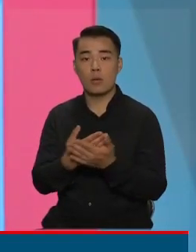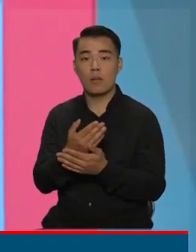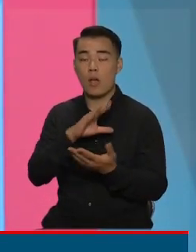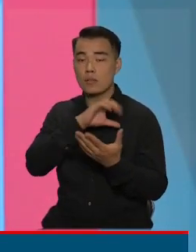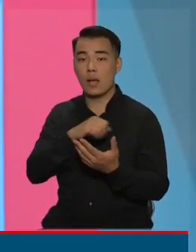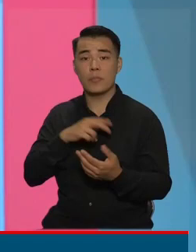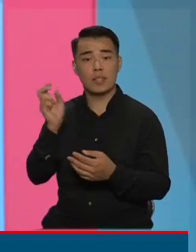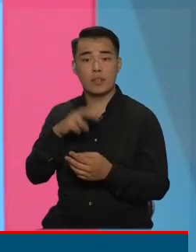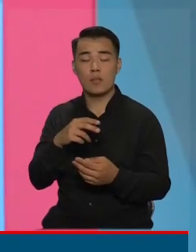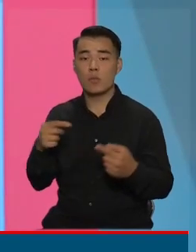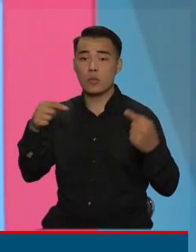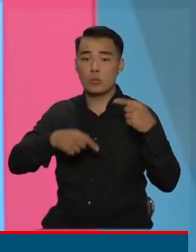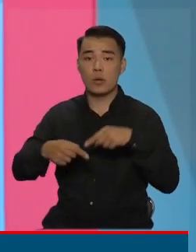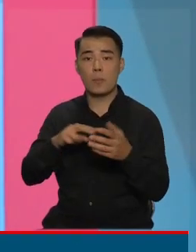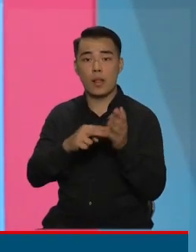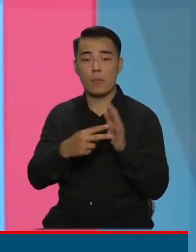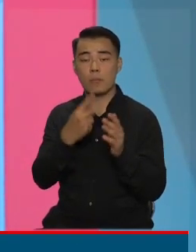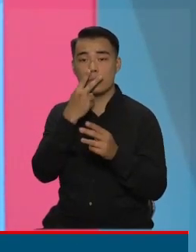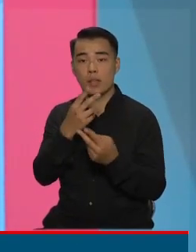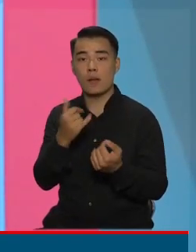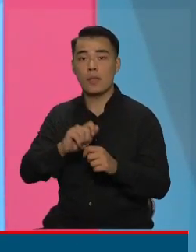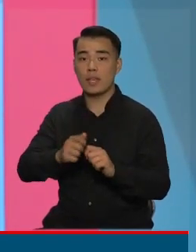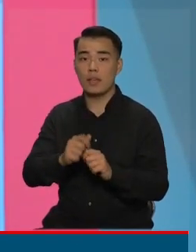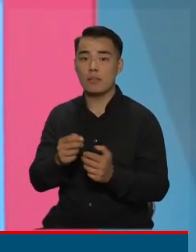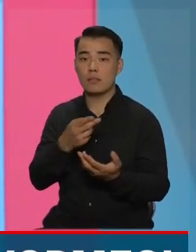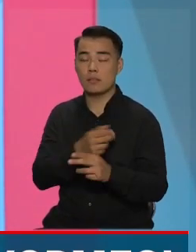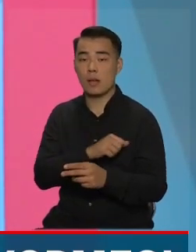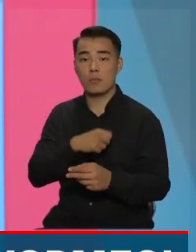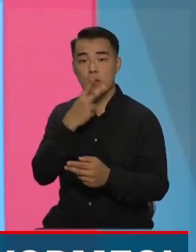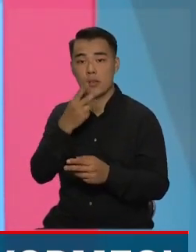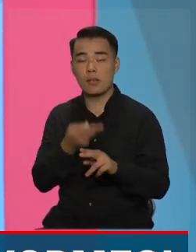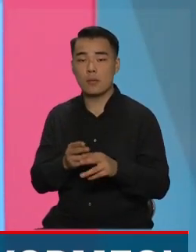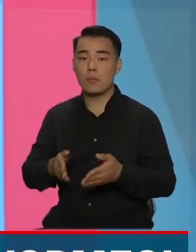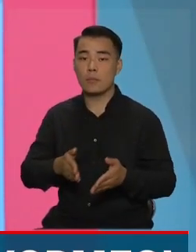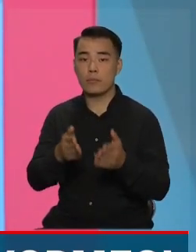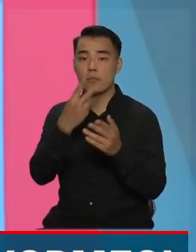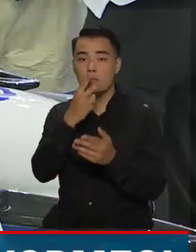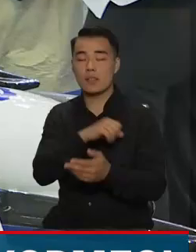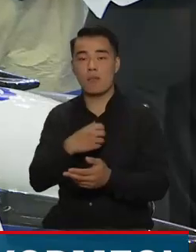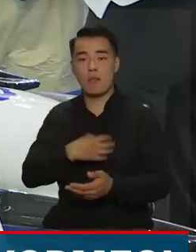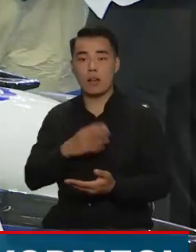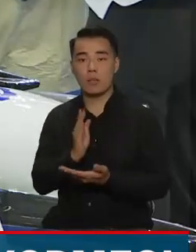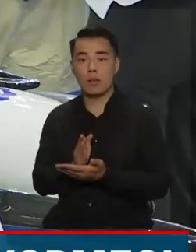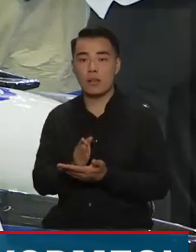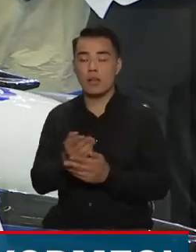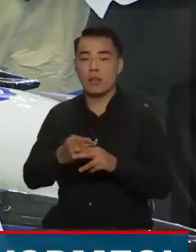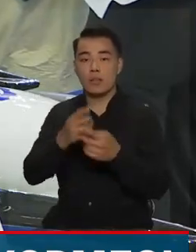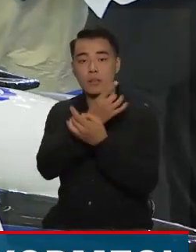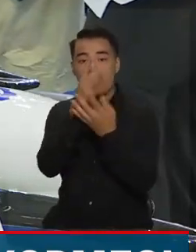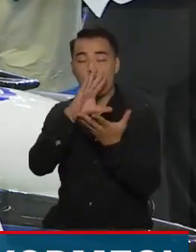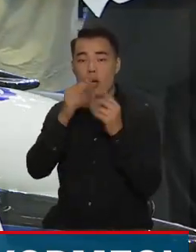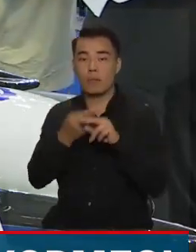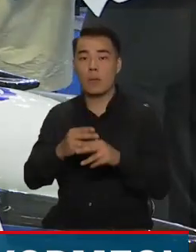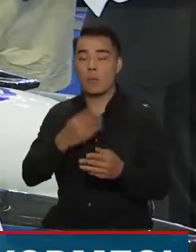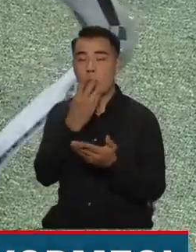келіп ортақ жобалар қарастырып, соның ішінде инвестиция тартуға жолдарын қарастыру негізгі мақсатымыз. Өнеркәсіп саласындағы жетістіктер